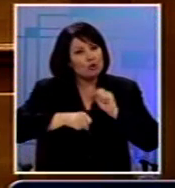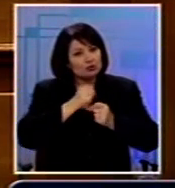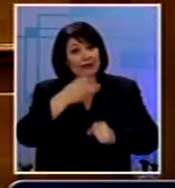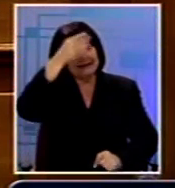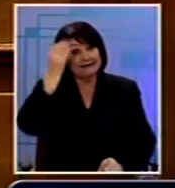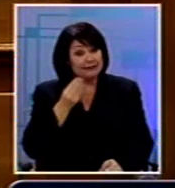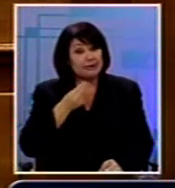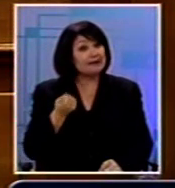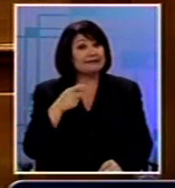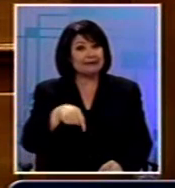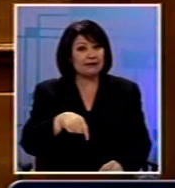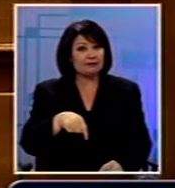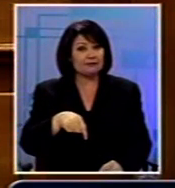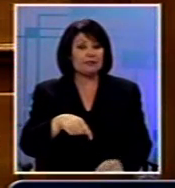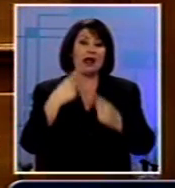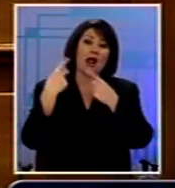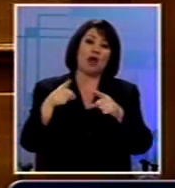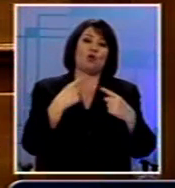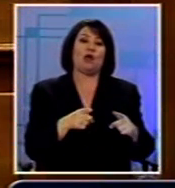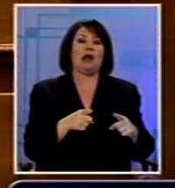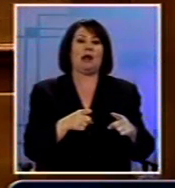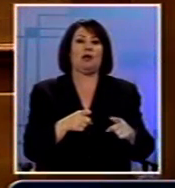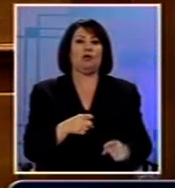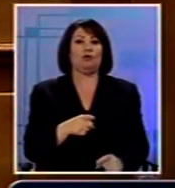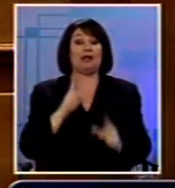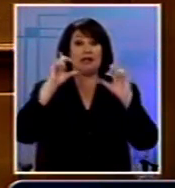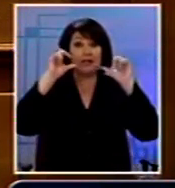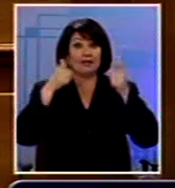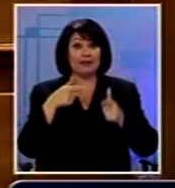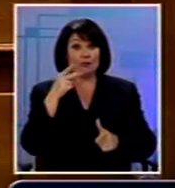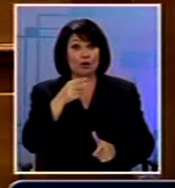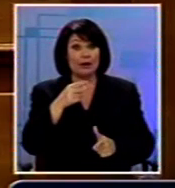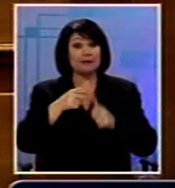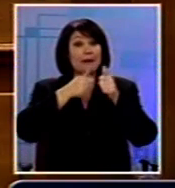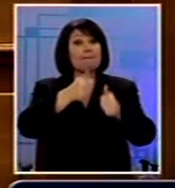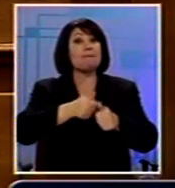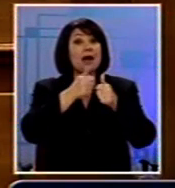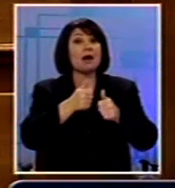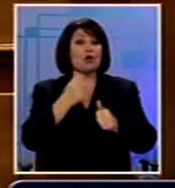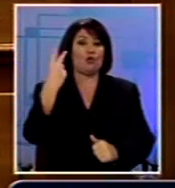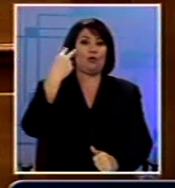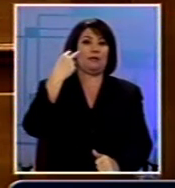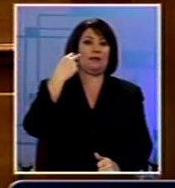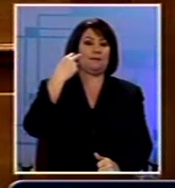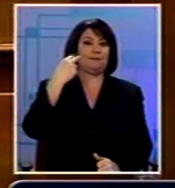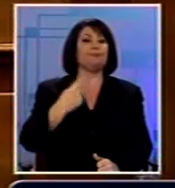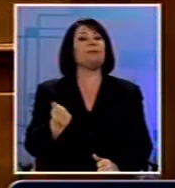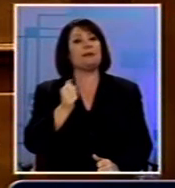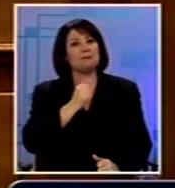κύριος Τσίπρας. Άλλο αν στα μάτια της δημοκρατίας μας παρακολουθεί σε αυτήν εδώ την αίθουσα. Πιστεύω